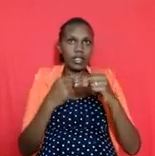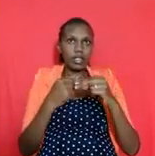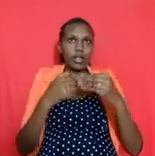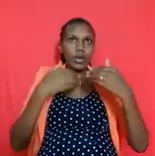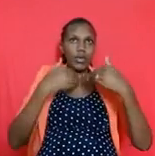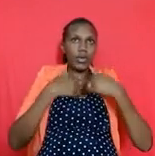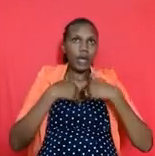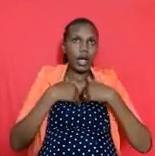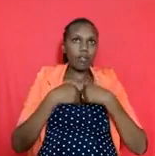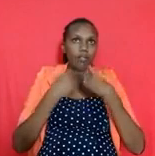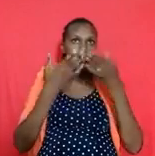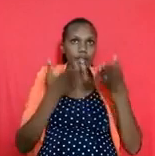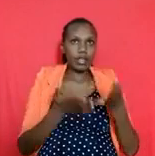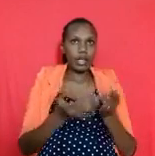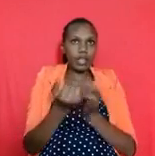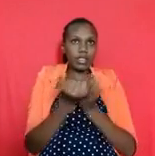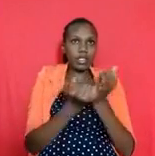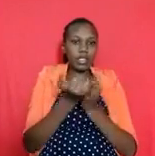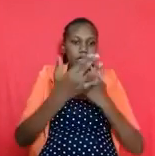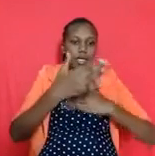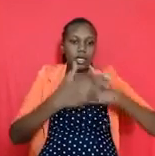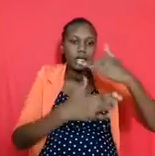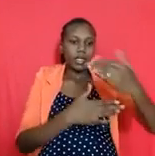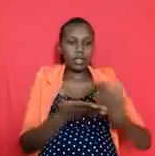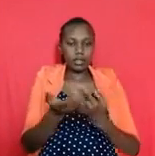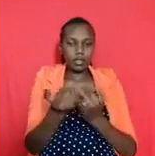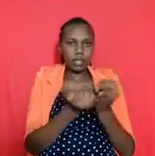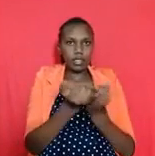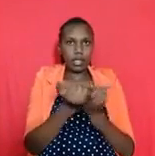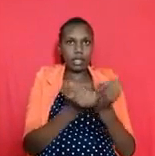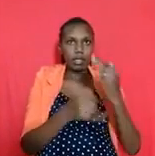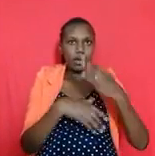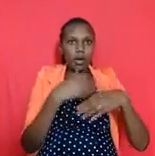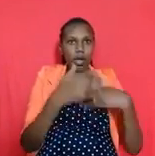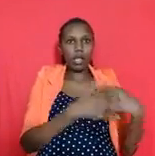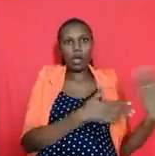mahoya maya megũkorwo Saturday ĩno tũrorete, na inyuothe